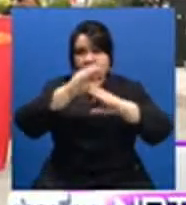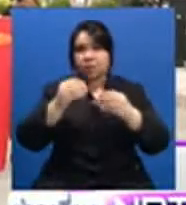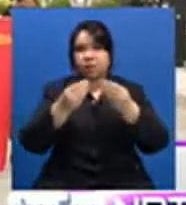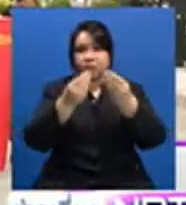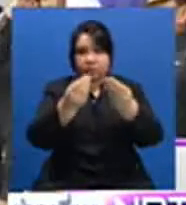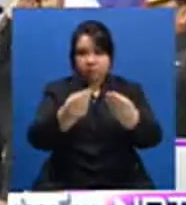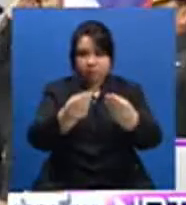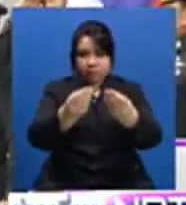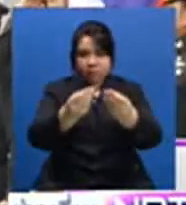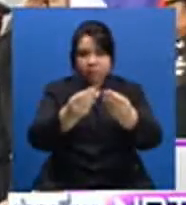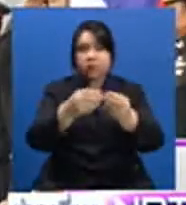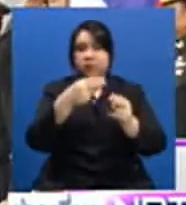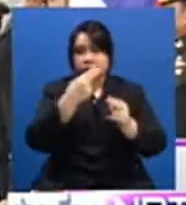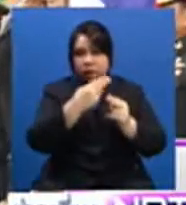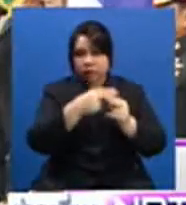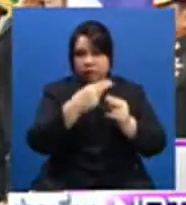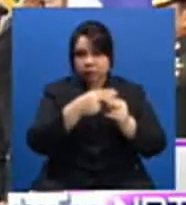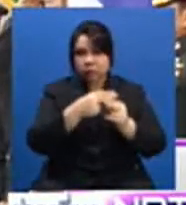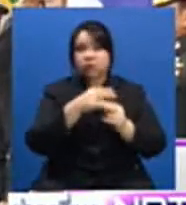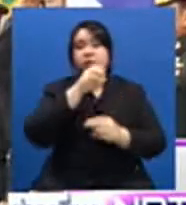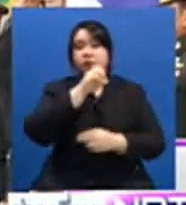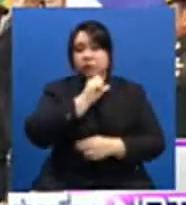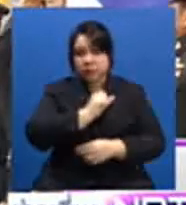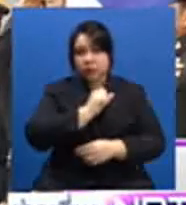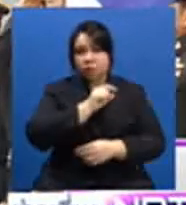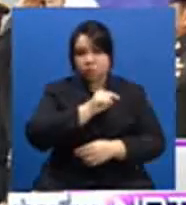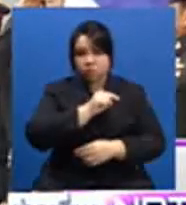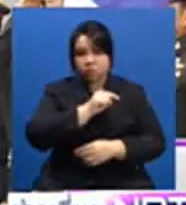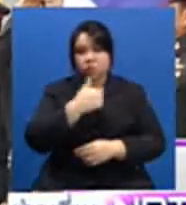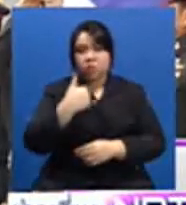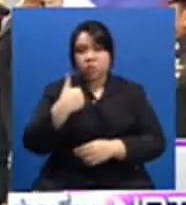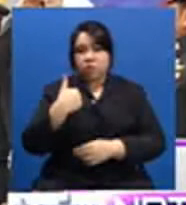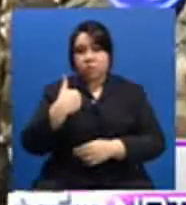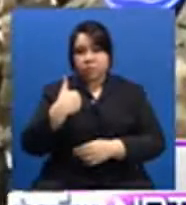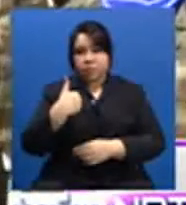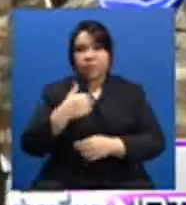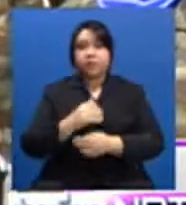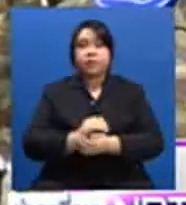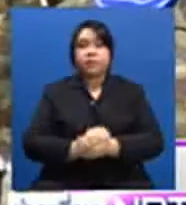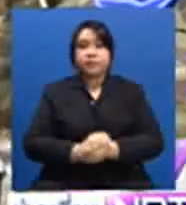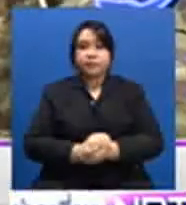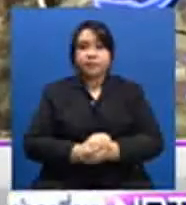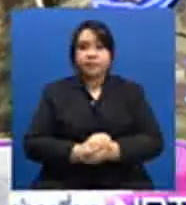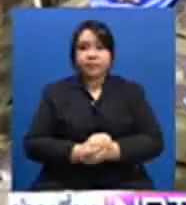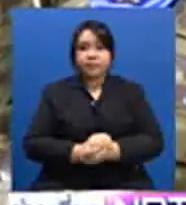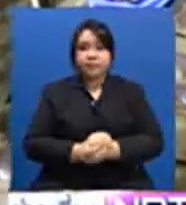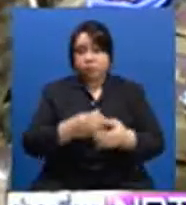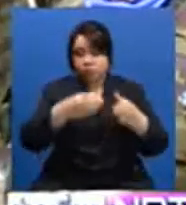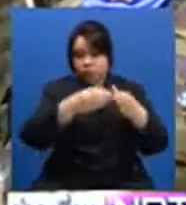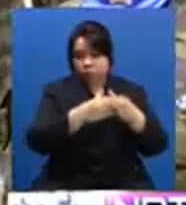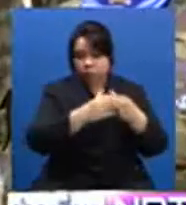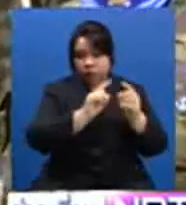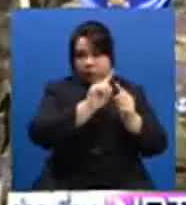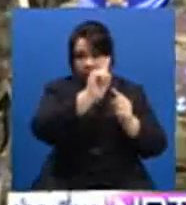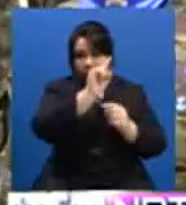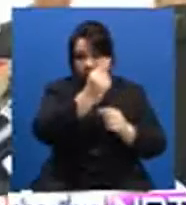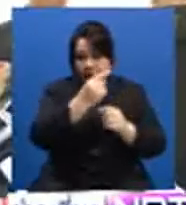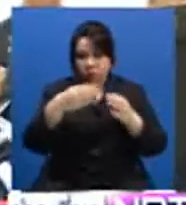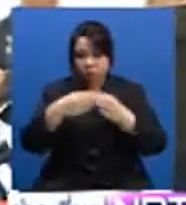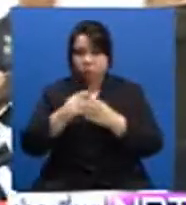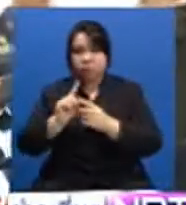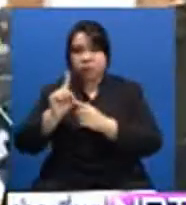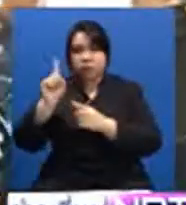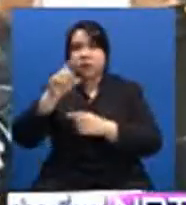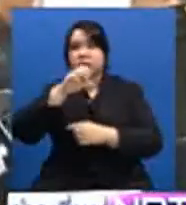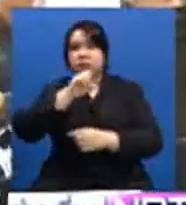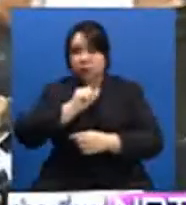1ระหว่างพลเอกธีรชัยนาควานิชแม่ทัพภาคที่1กับพลโทกัมปนาถรุดดิษฐ์แม่ทัพภาคที่1คนใหม่พลโทกัมปนาถเปิดเ